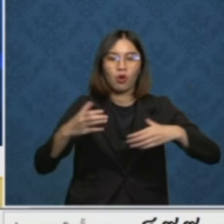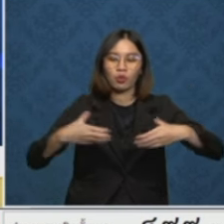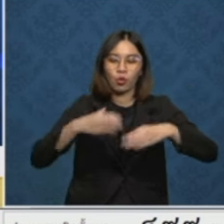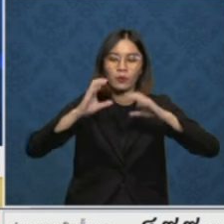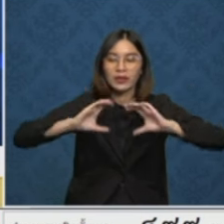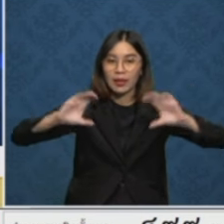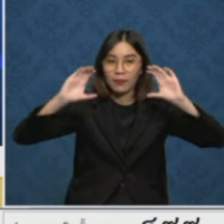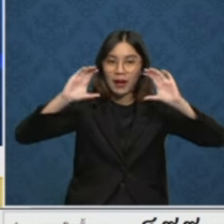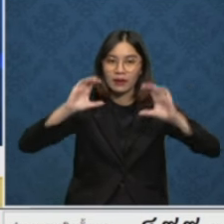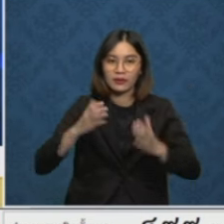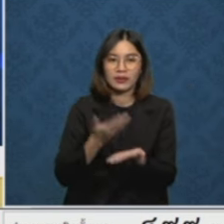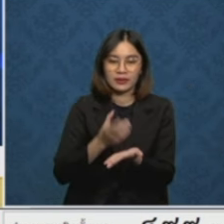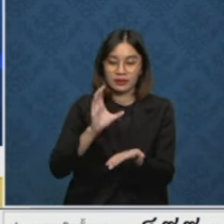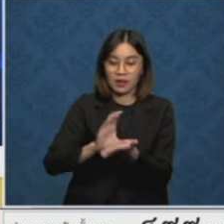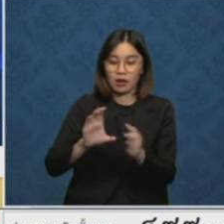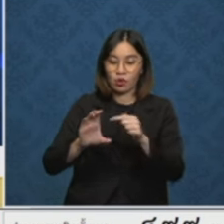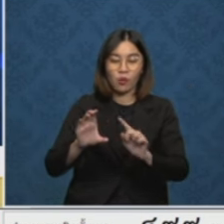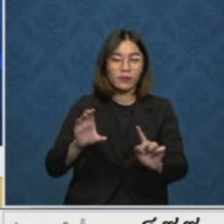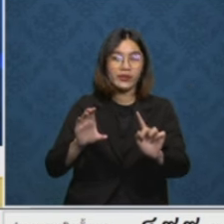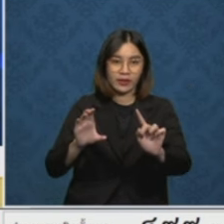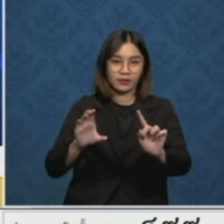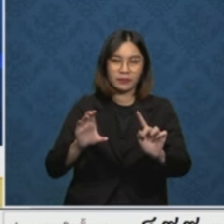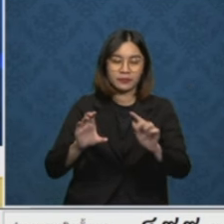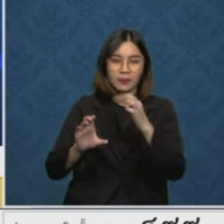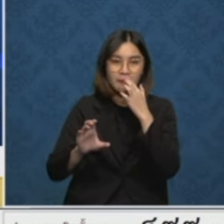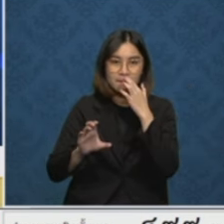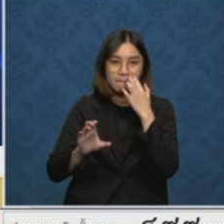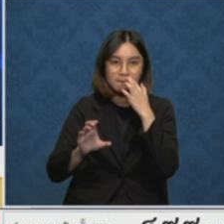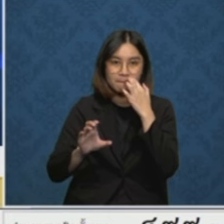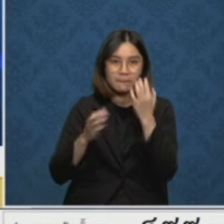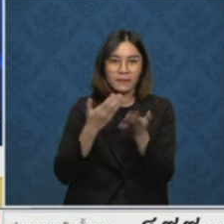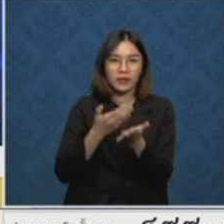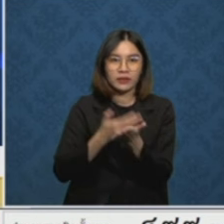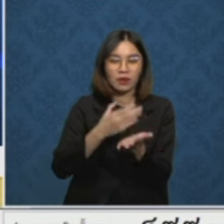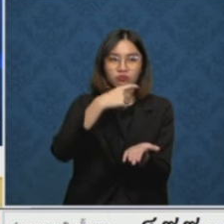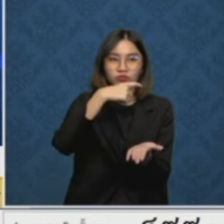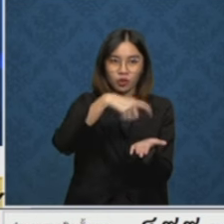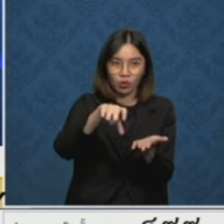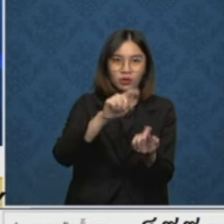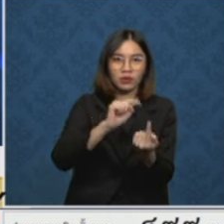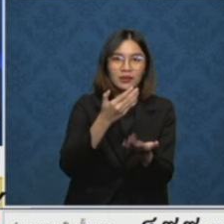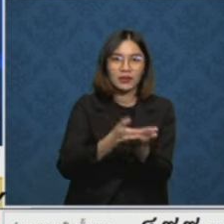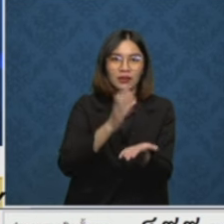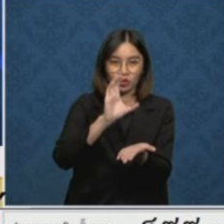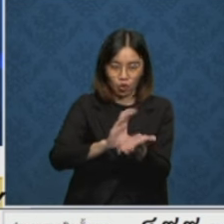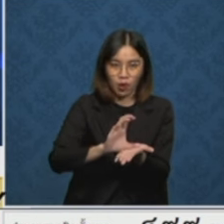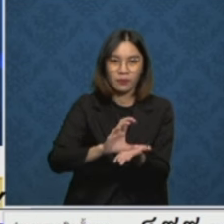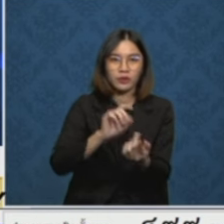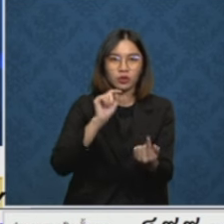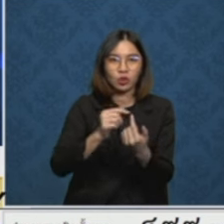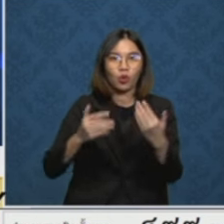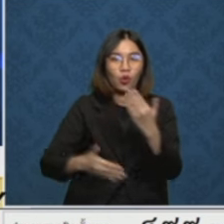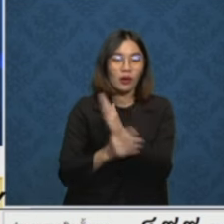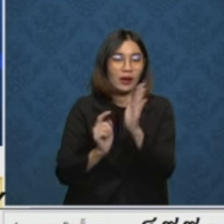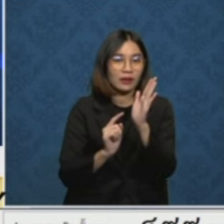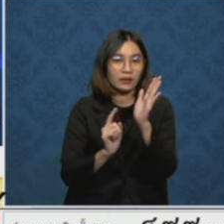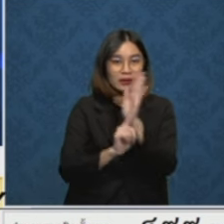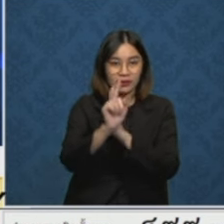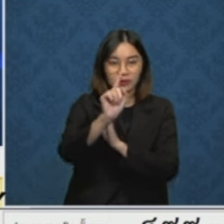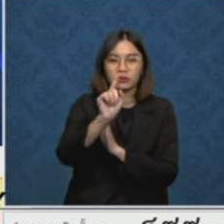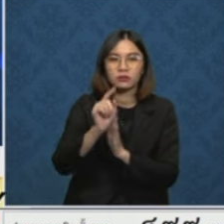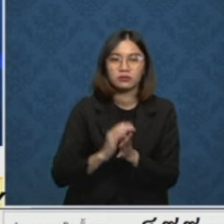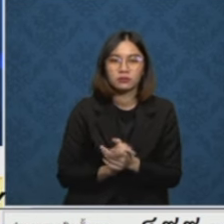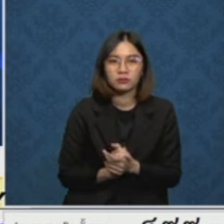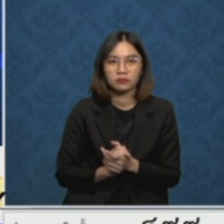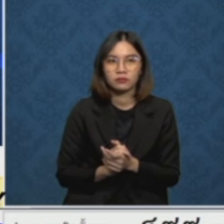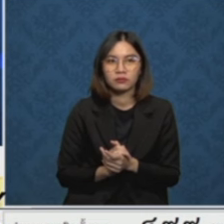แต่อย่าลืมนะคะว่างบก้อนนี้ถึงจะใช้เนี่ยมันก็ต้องโอนคืนนะคะมันจะต้องตั้งงบคืนในโอกาสแรก